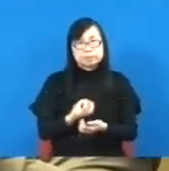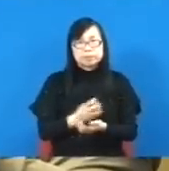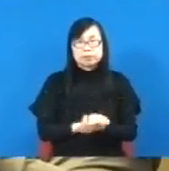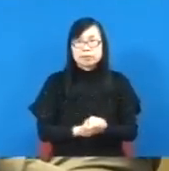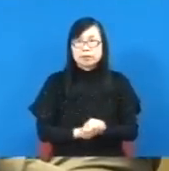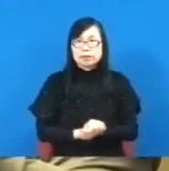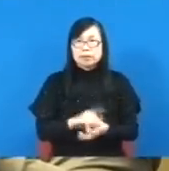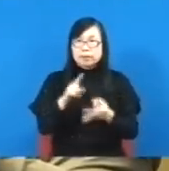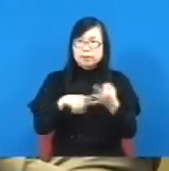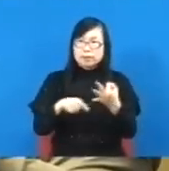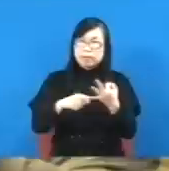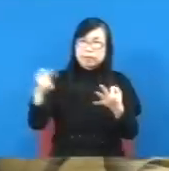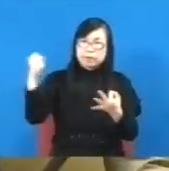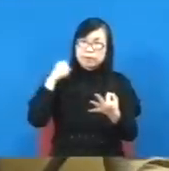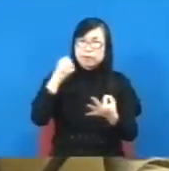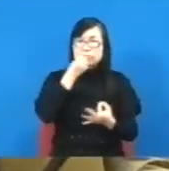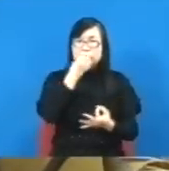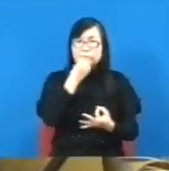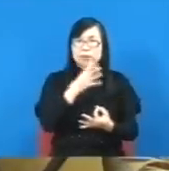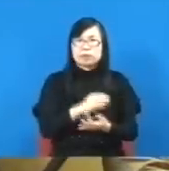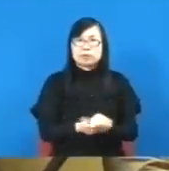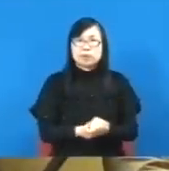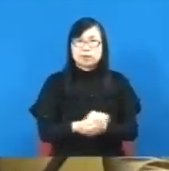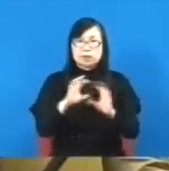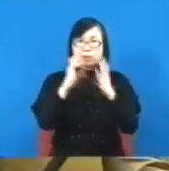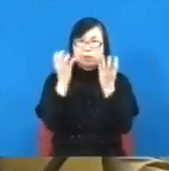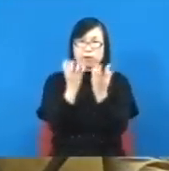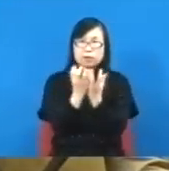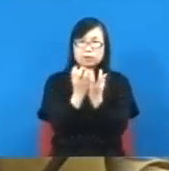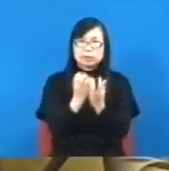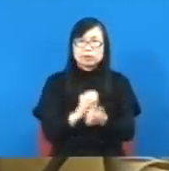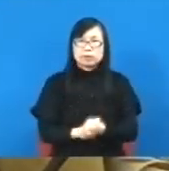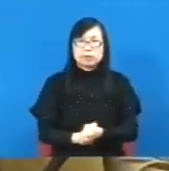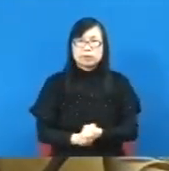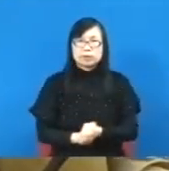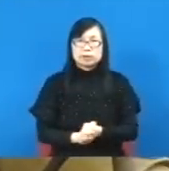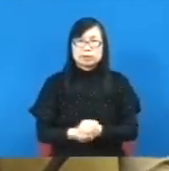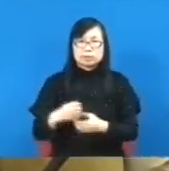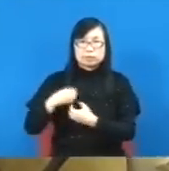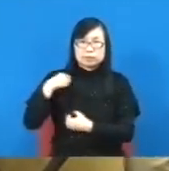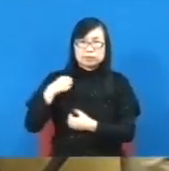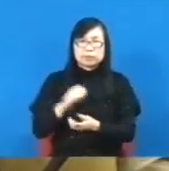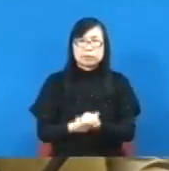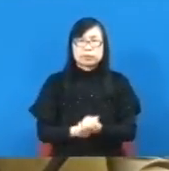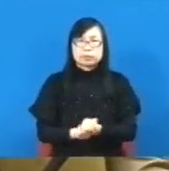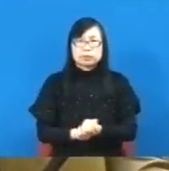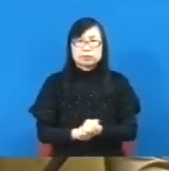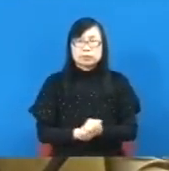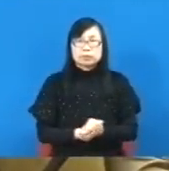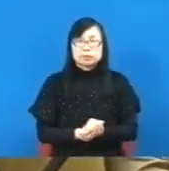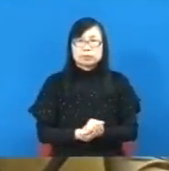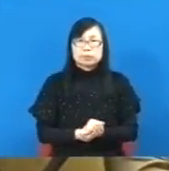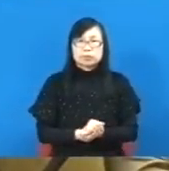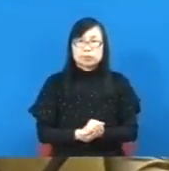作為呢、這個 李克強咧，就係黨棍嚟噶嘛。 係。 李克強係黨棍啊，即係共青團，即係阿胡錦濤嘅派系啦。到底即係到底佢